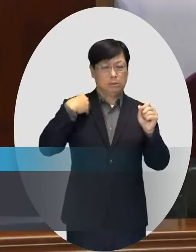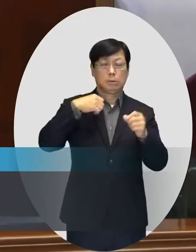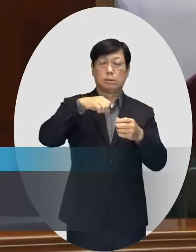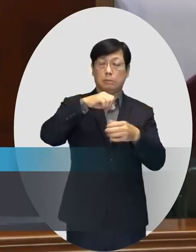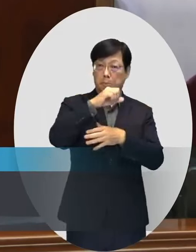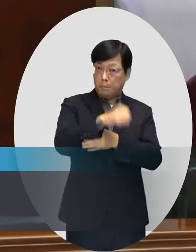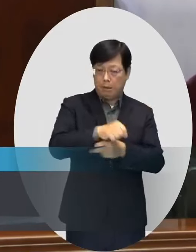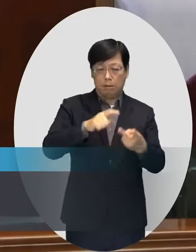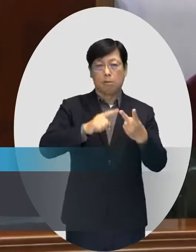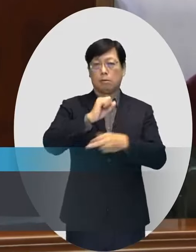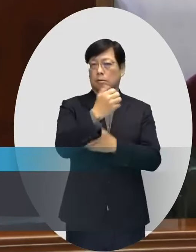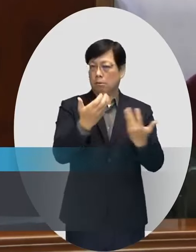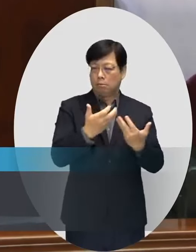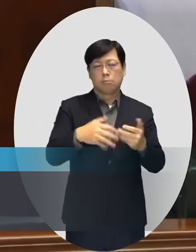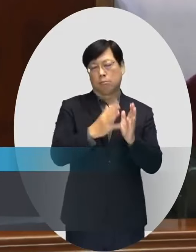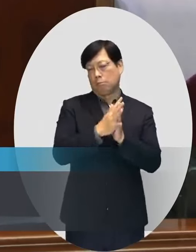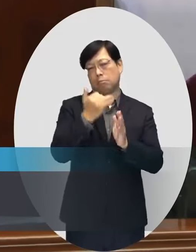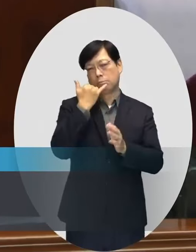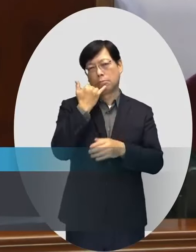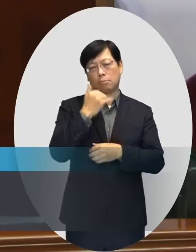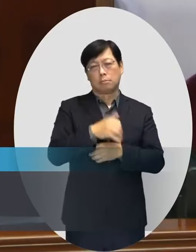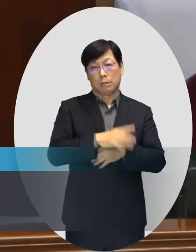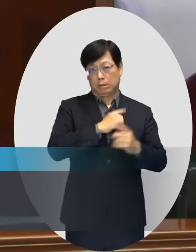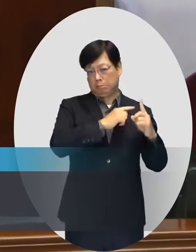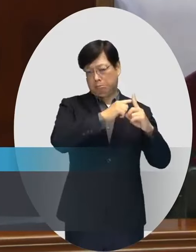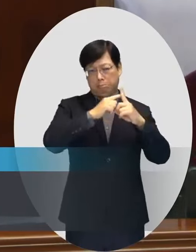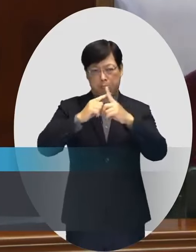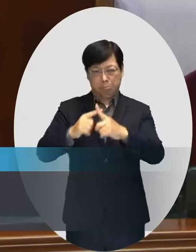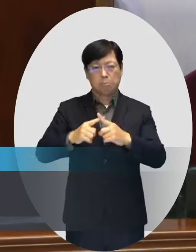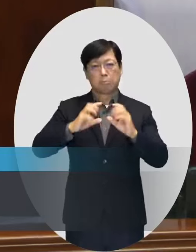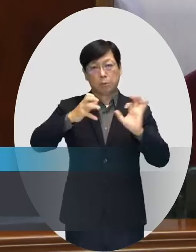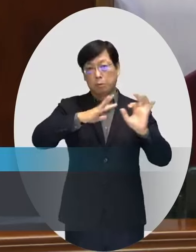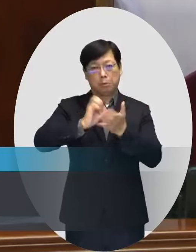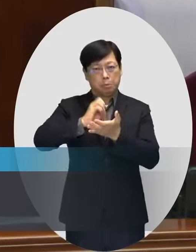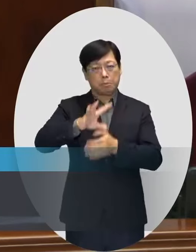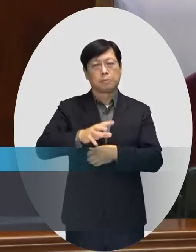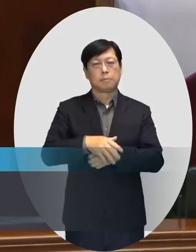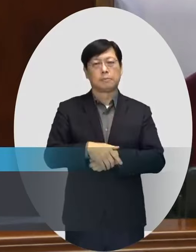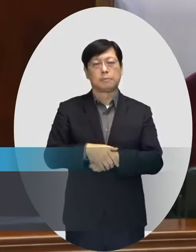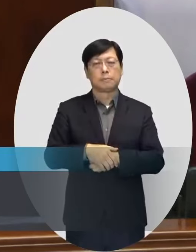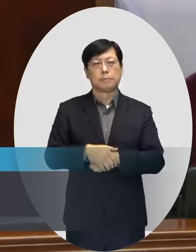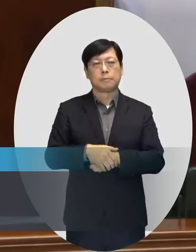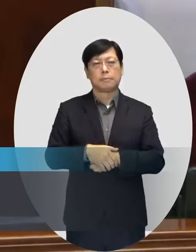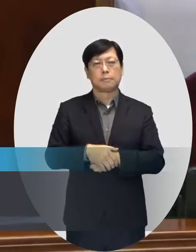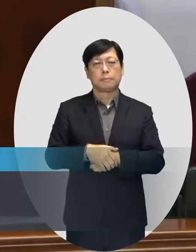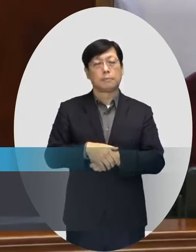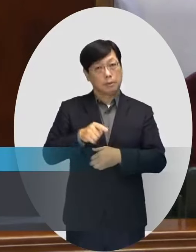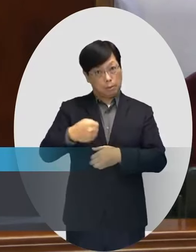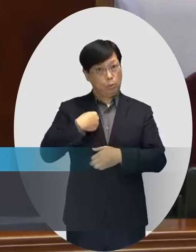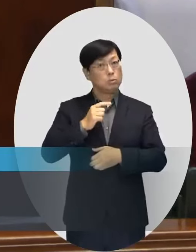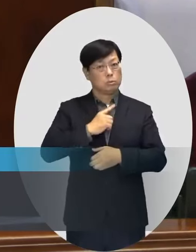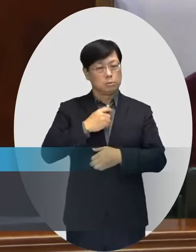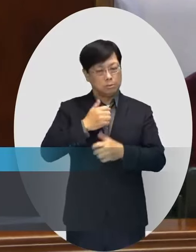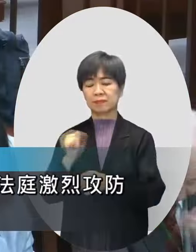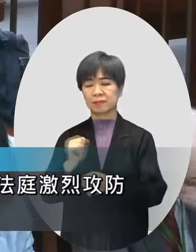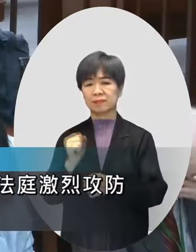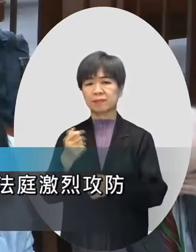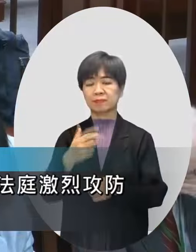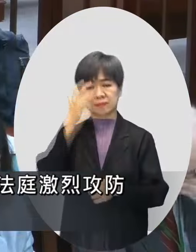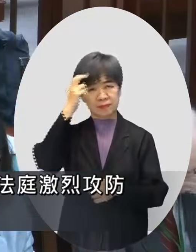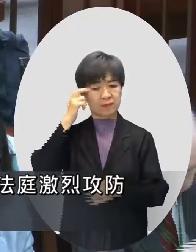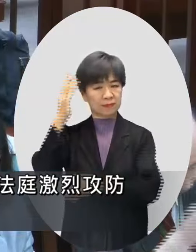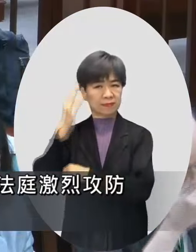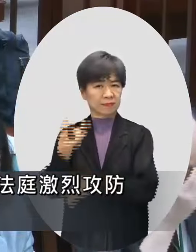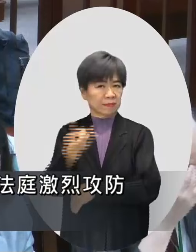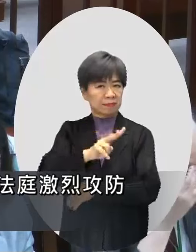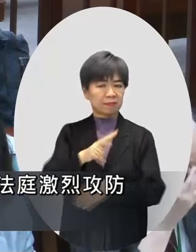好，义务也好，到立法院去做他该做的报告，这是我的建议啊。 一整天的